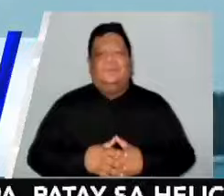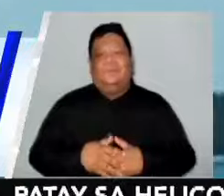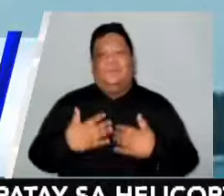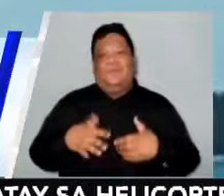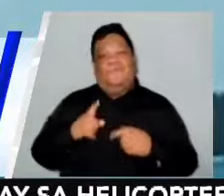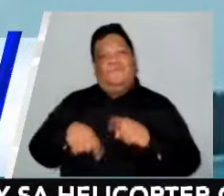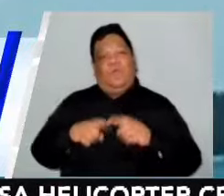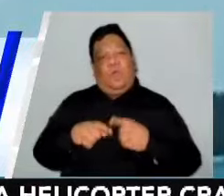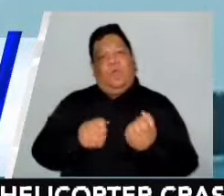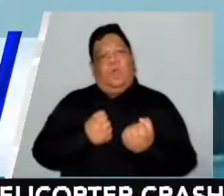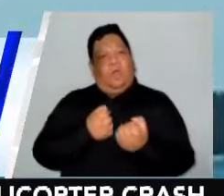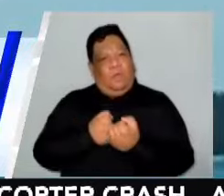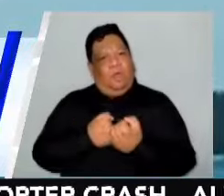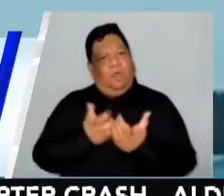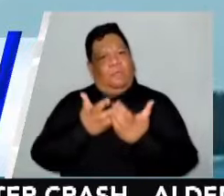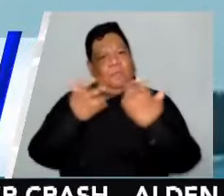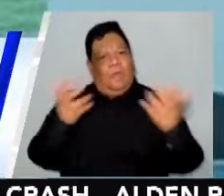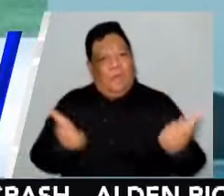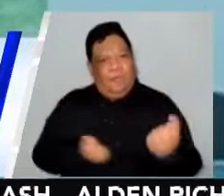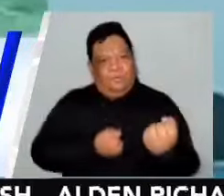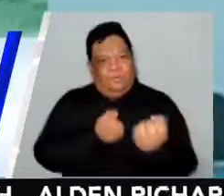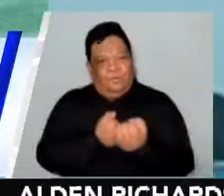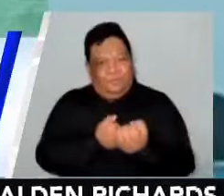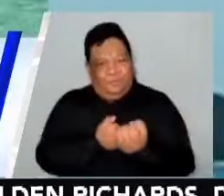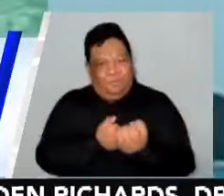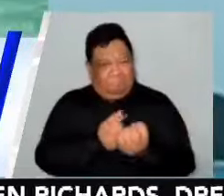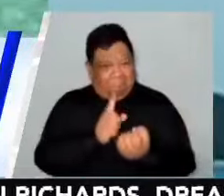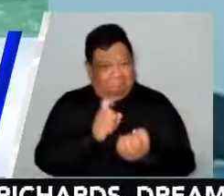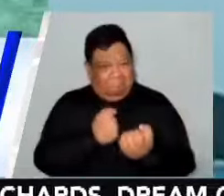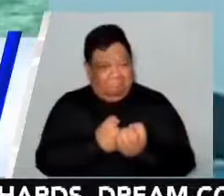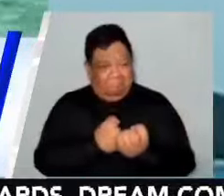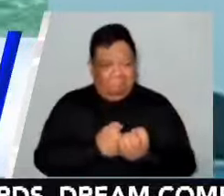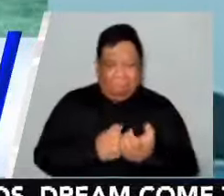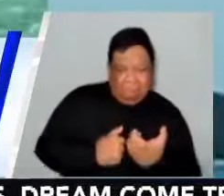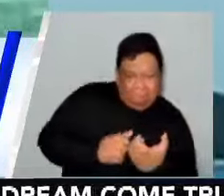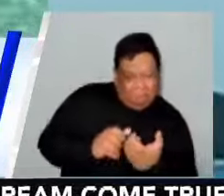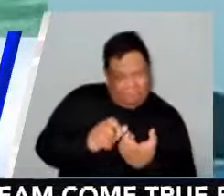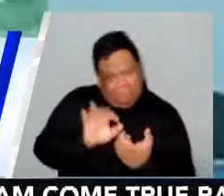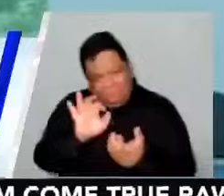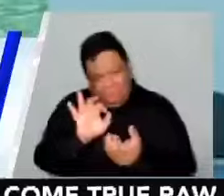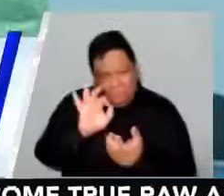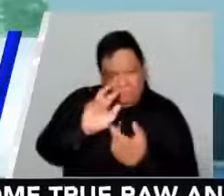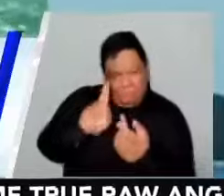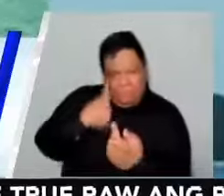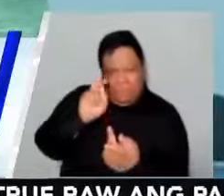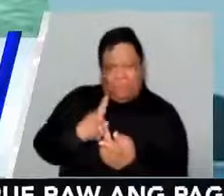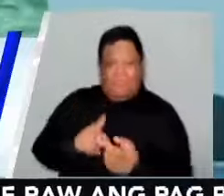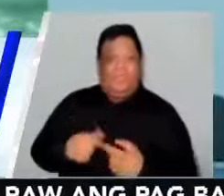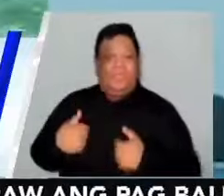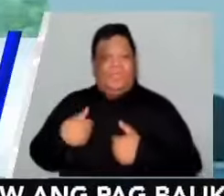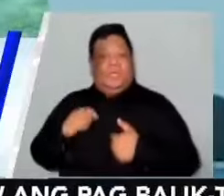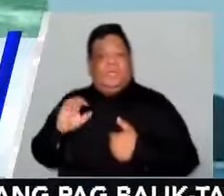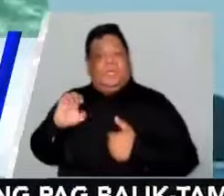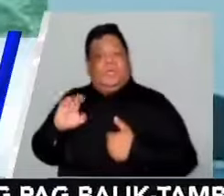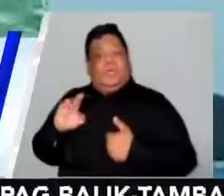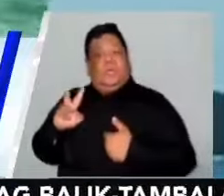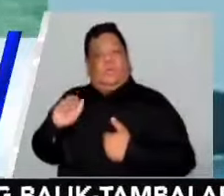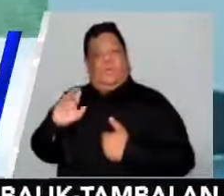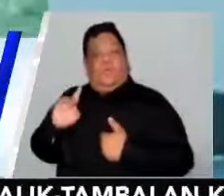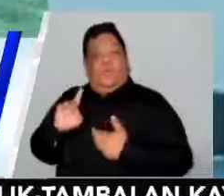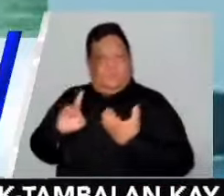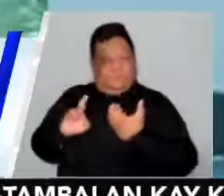Supportive? Yan, perfect. Tulad ni Ellie, sa kaibigan niyo si Edward, siya'y todo mando para siguradong bawat kuhay